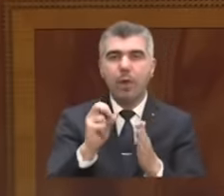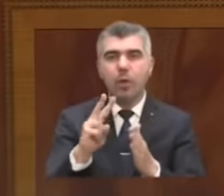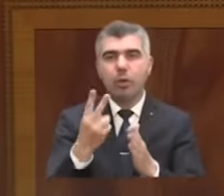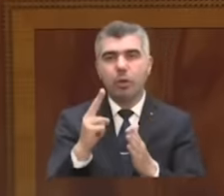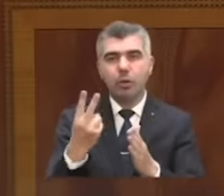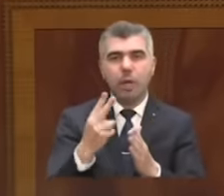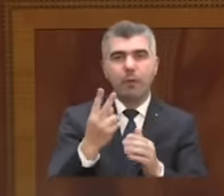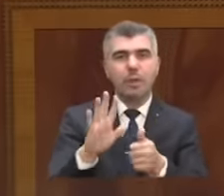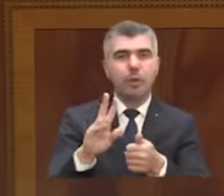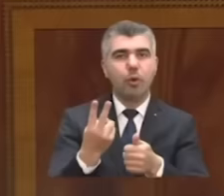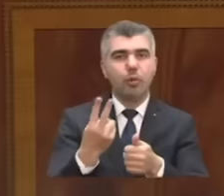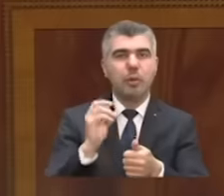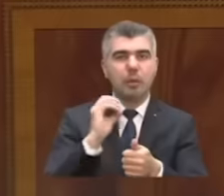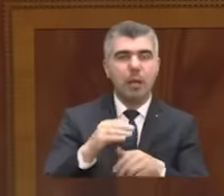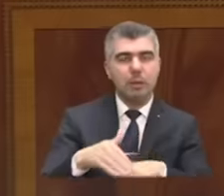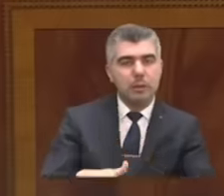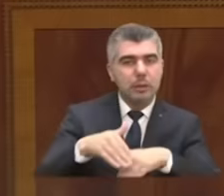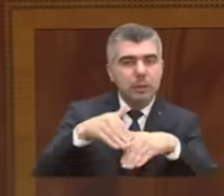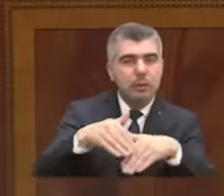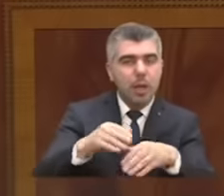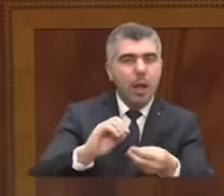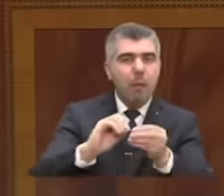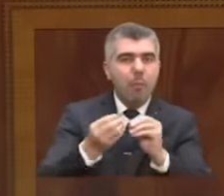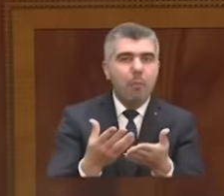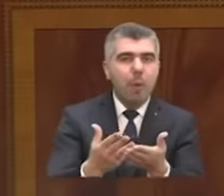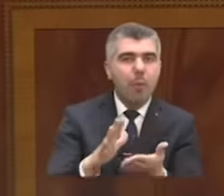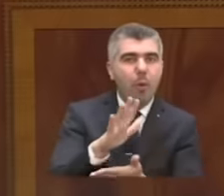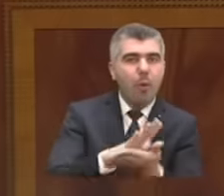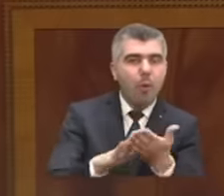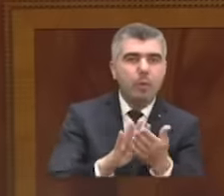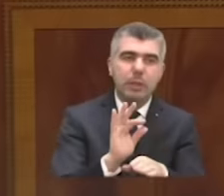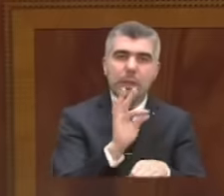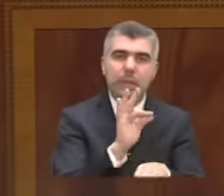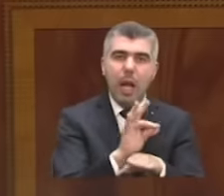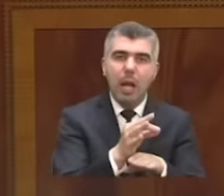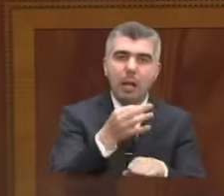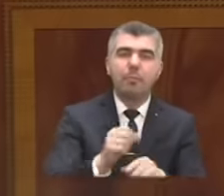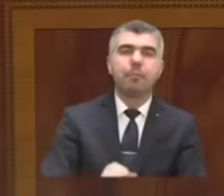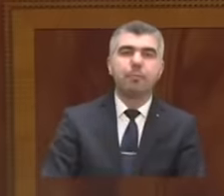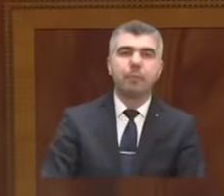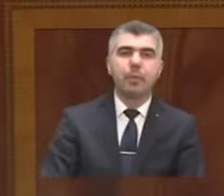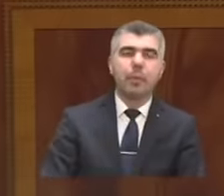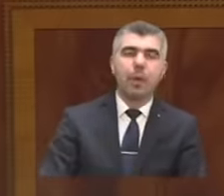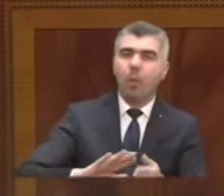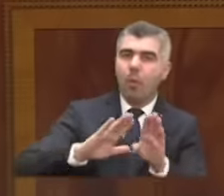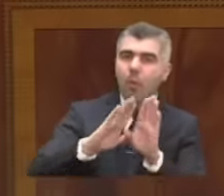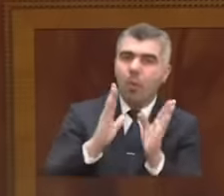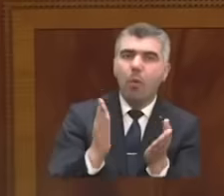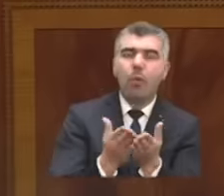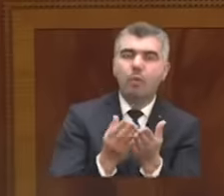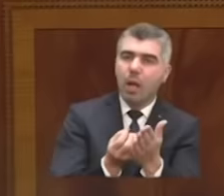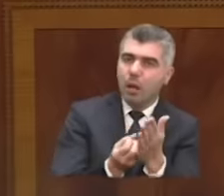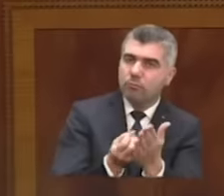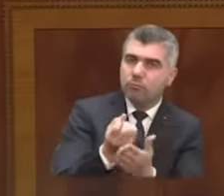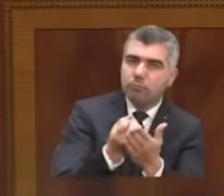الطريق 2022-2026 بهدف تجاوز الأزمة العميقة لمستوى التعلمات والتي